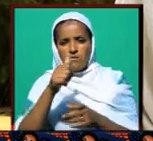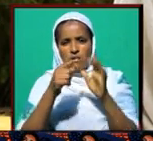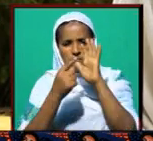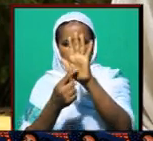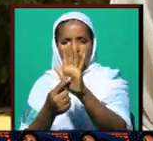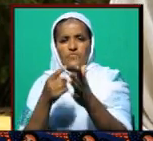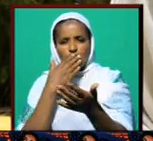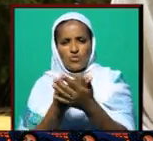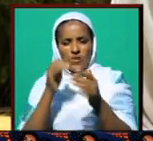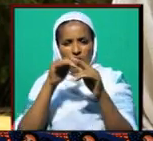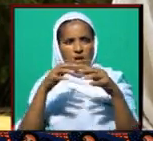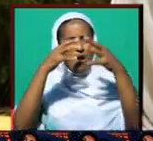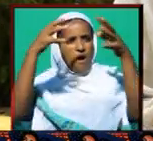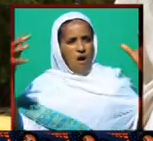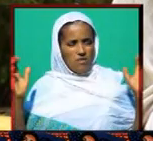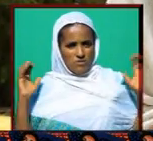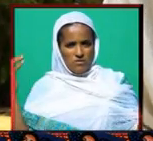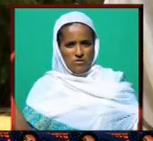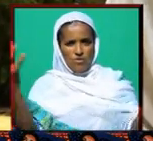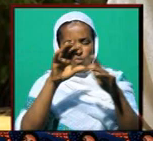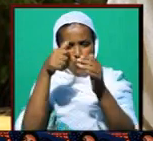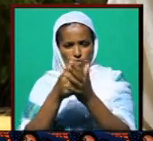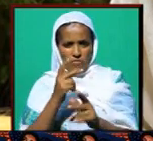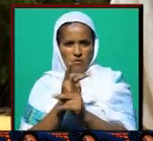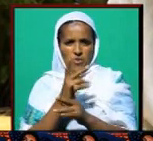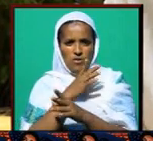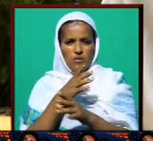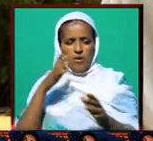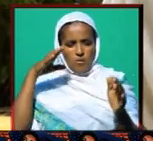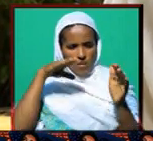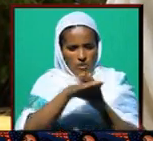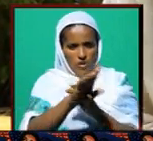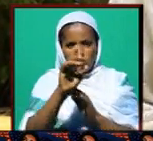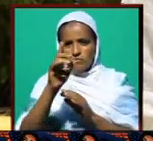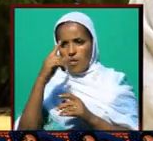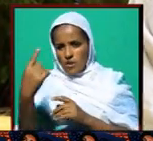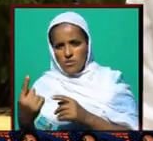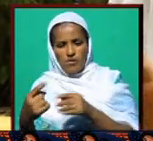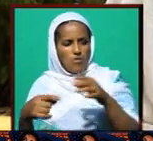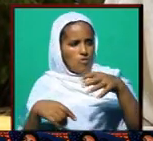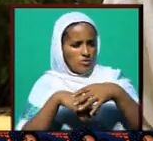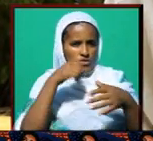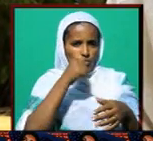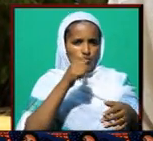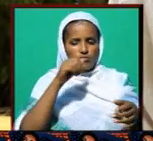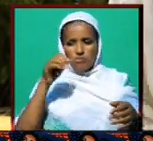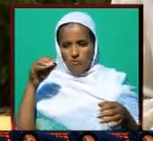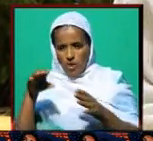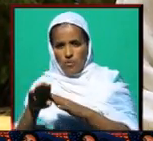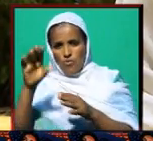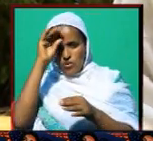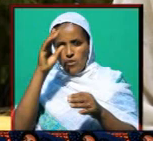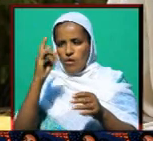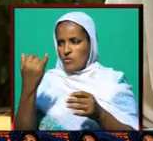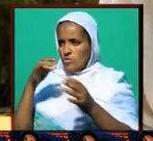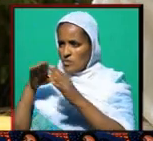አብይ ጉልህ ብዬ አስቀምጣቸዋለሁ። ሌላም አጥሮች ላይ አጥሮ ያለው በር ሁላችን እየጠበቀ አይደለም። መግቢያችንም አንድ ነው፣ መውጫችንም አንድ ነው። አጥር ላይ የሴቱን